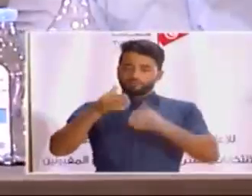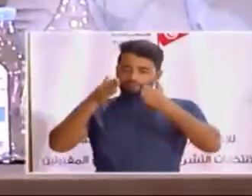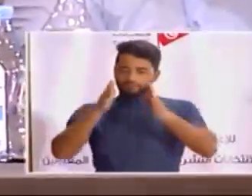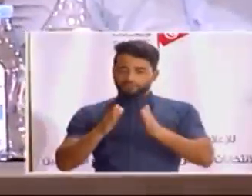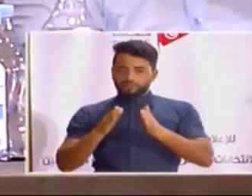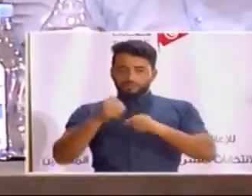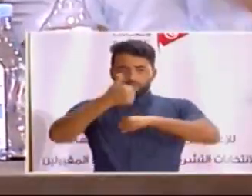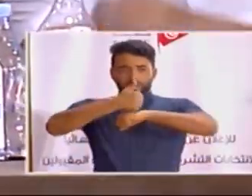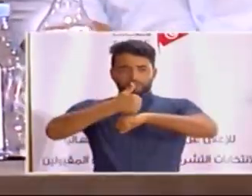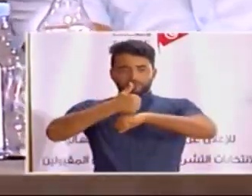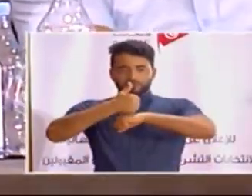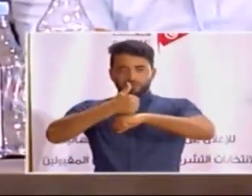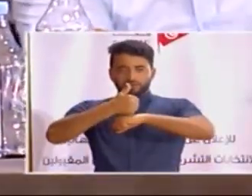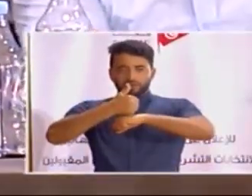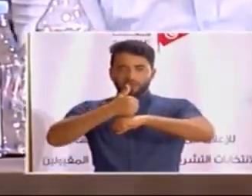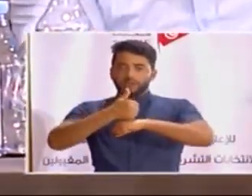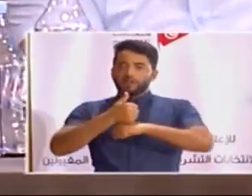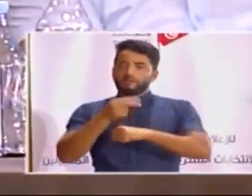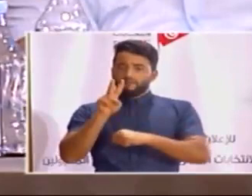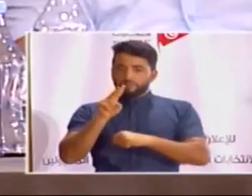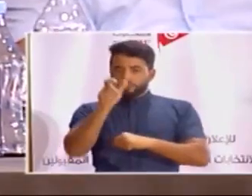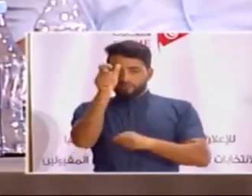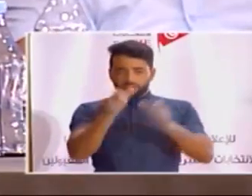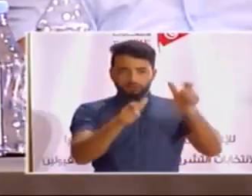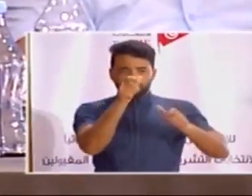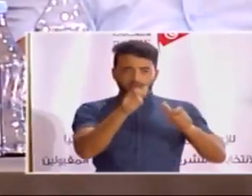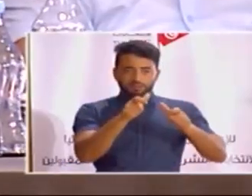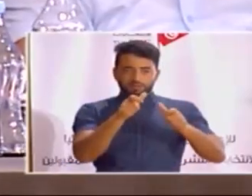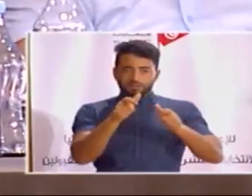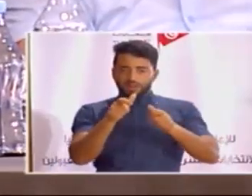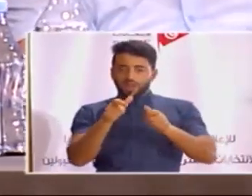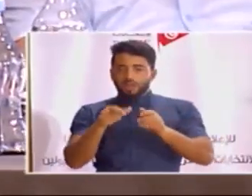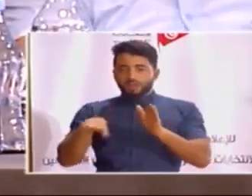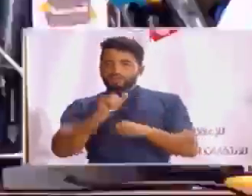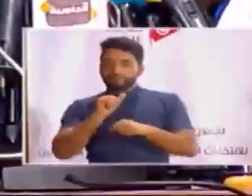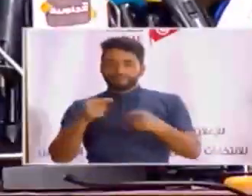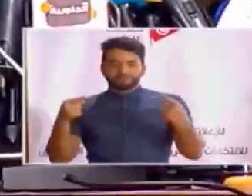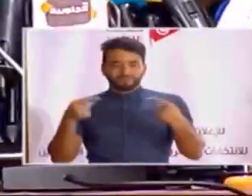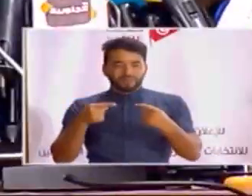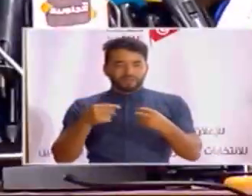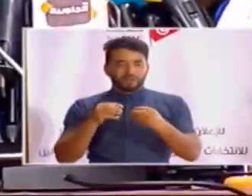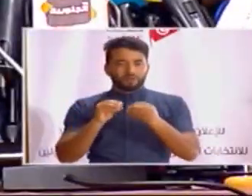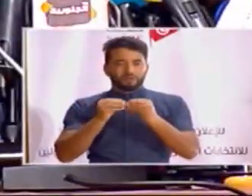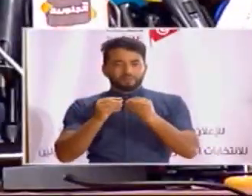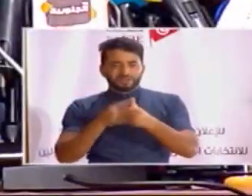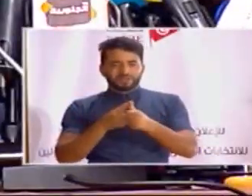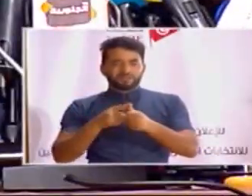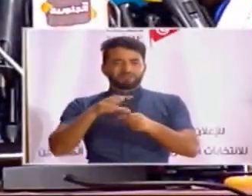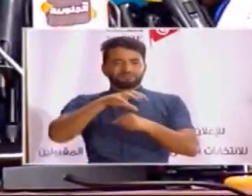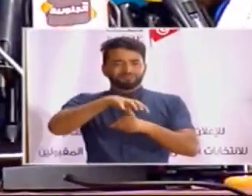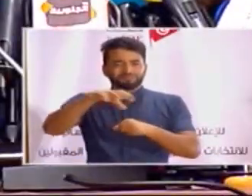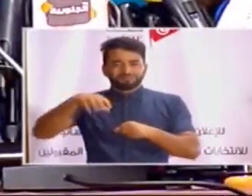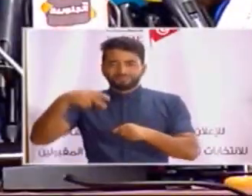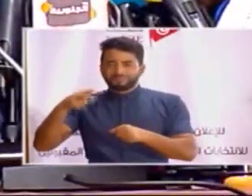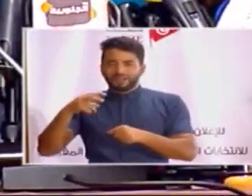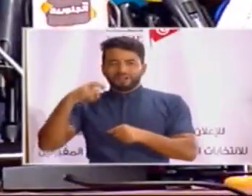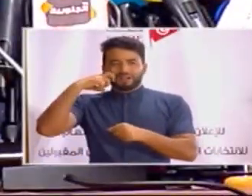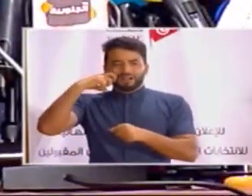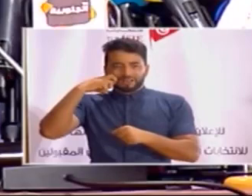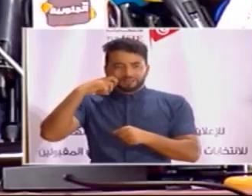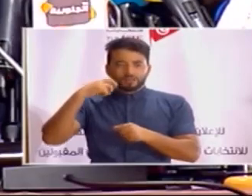الثالث عشر من سبتمبر القادم اكد ان المترشحين سياحي نبيل القروي الملاحقين قضايا